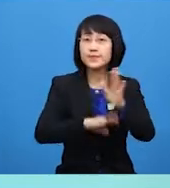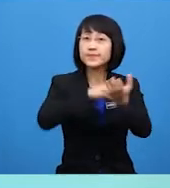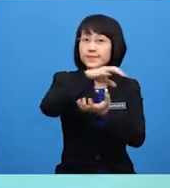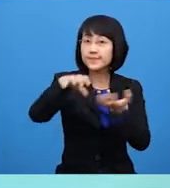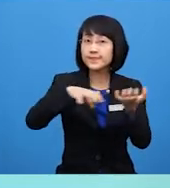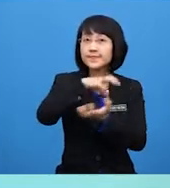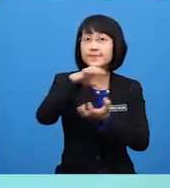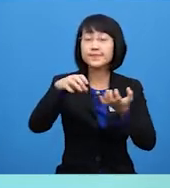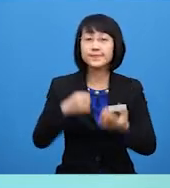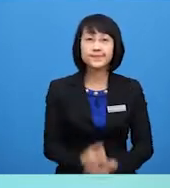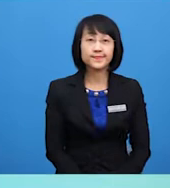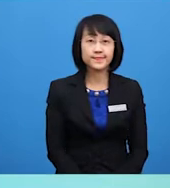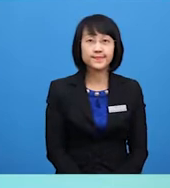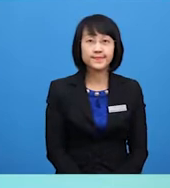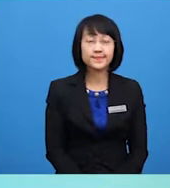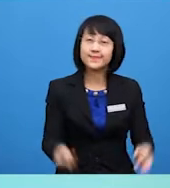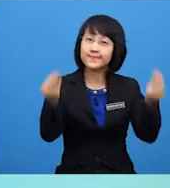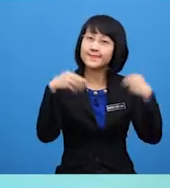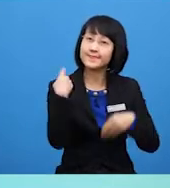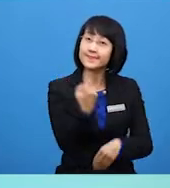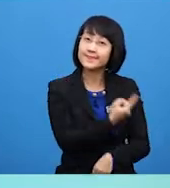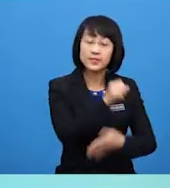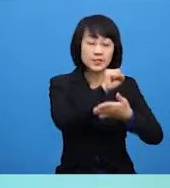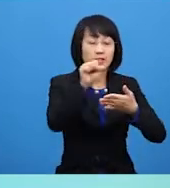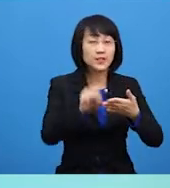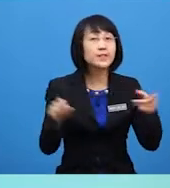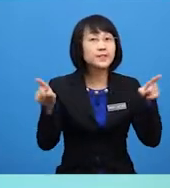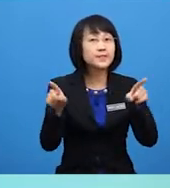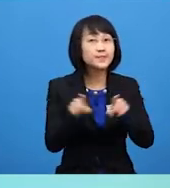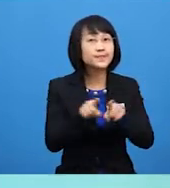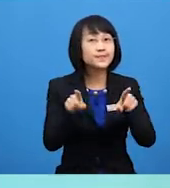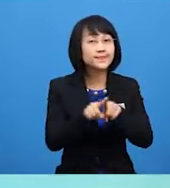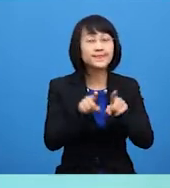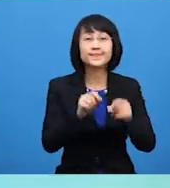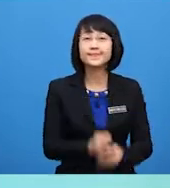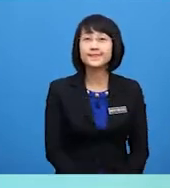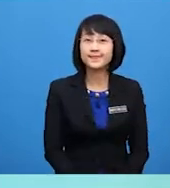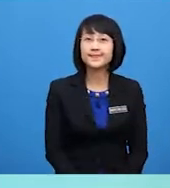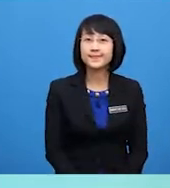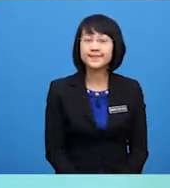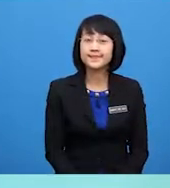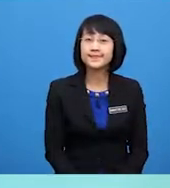bercampur. Mari kita selesaikan bersama.